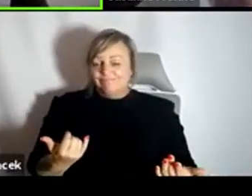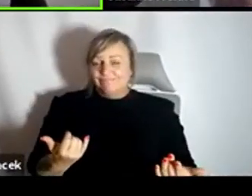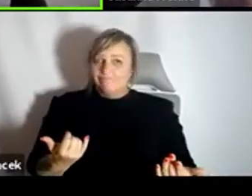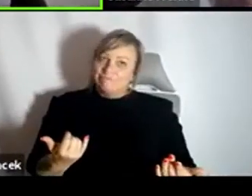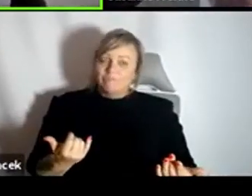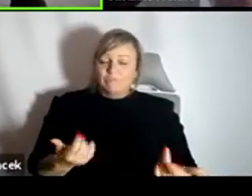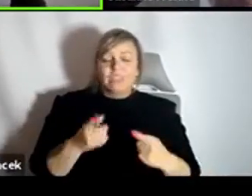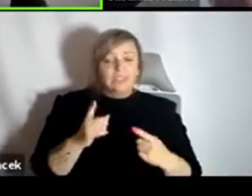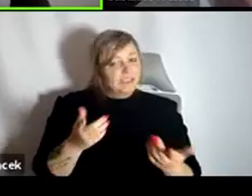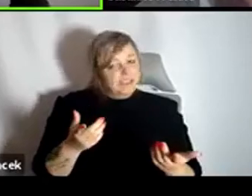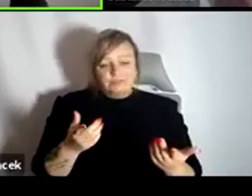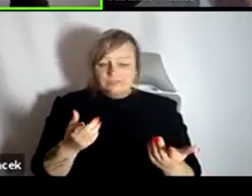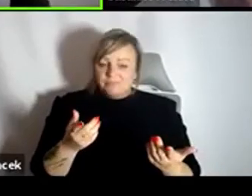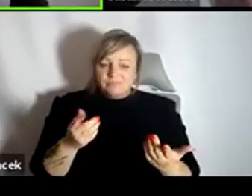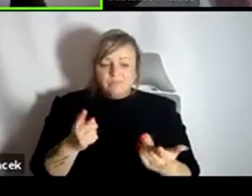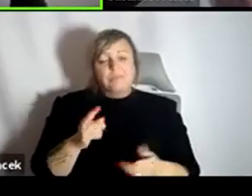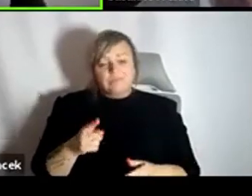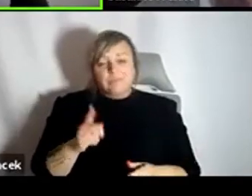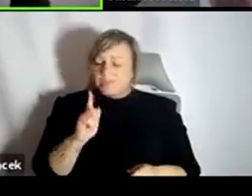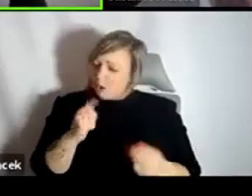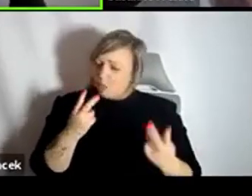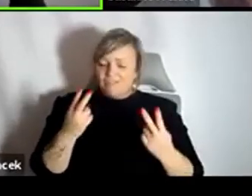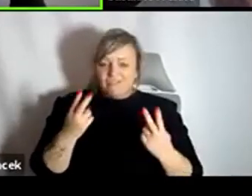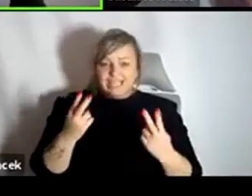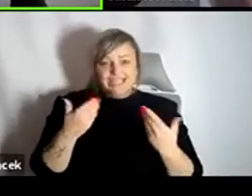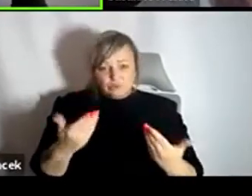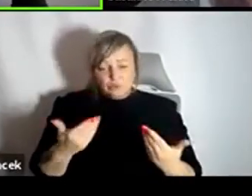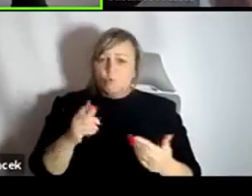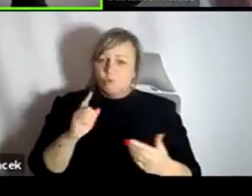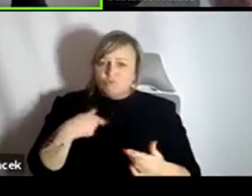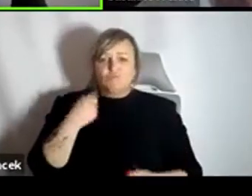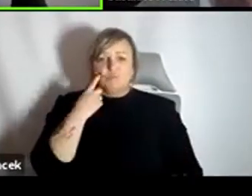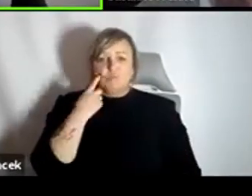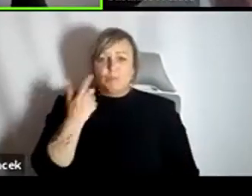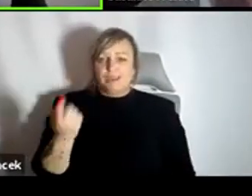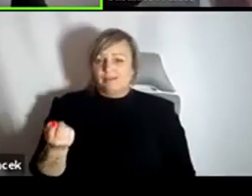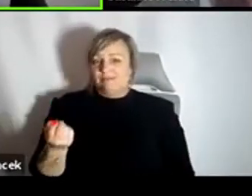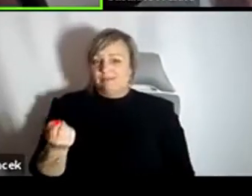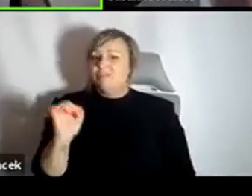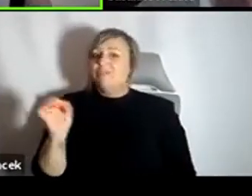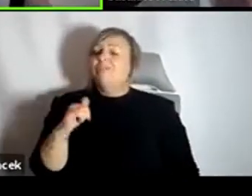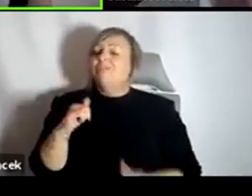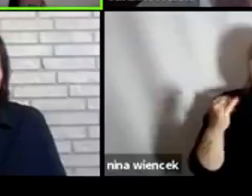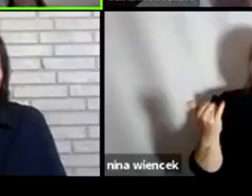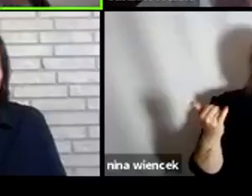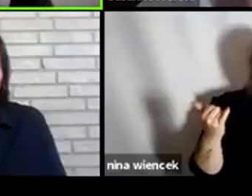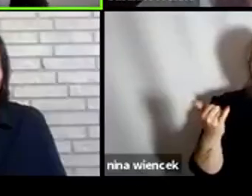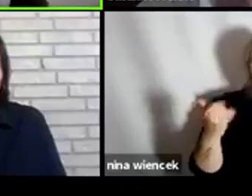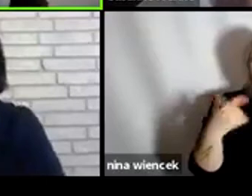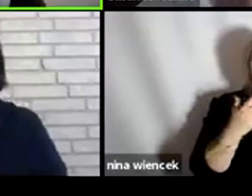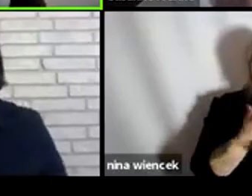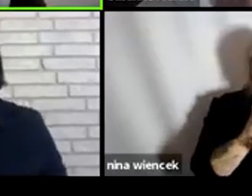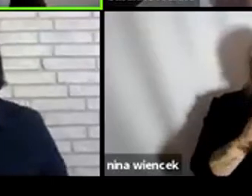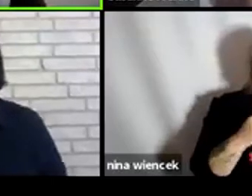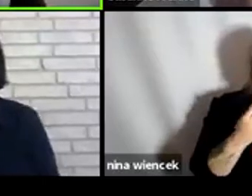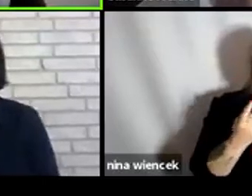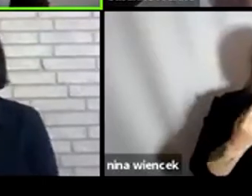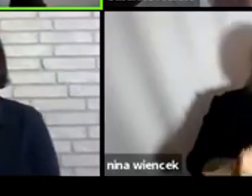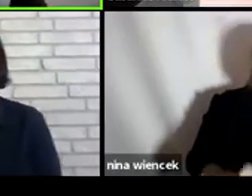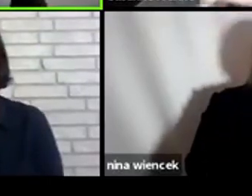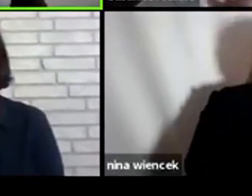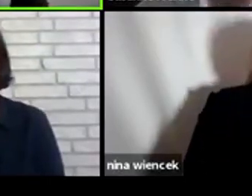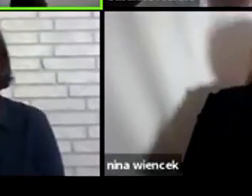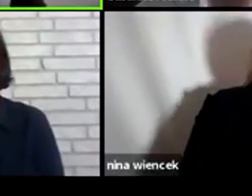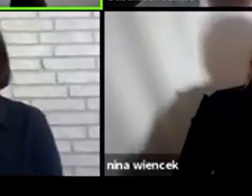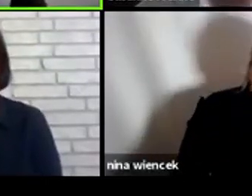Aber auf der anderen Seite wäre es mal total wichtig, diesen Versuch zu unternehmen. Also wie können wir sozusagen, also habe ich ja schon mal gesagt, das richtige Leben im